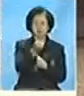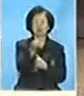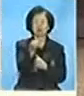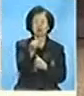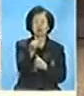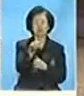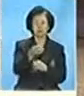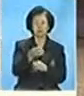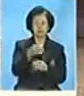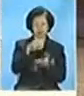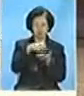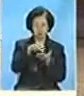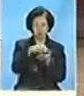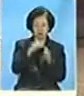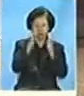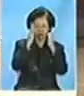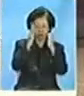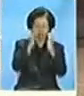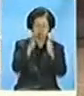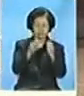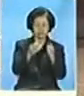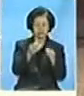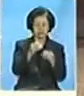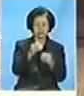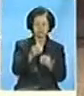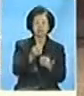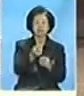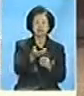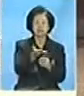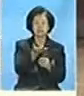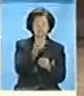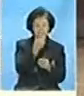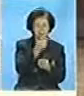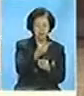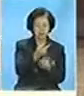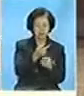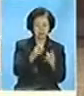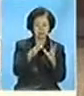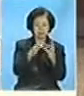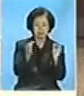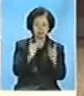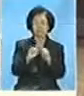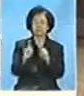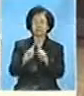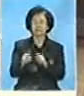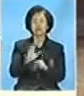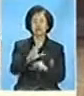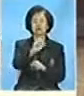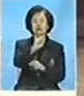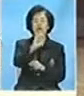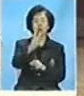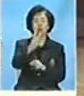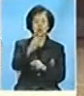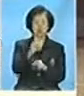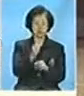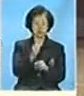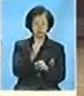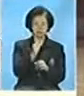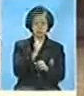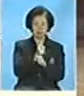าวเปลี่ยนว่าที่ตั้งไว้อย่างนั้นก็เพราะว่าผมเห็นในหลายๆเรื่องของวุฒิสภาเราถูกกระทำโดยไม่เป็น